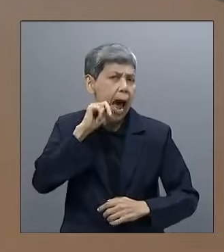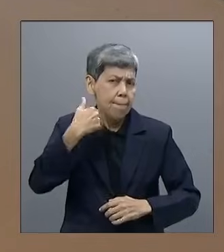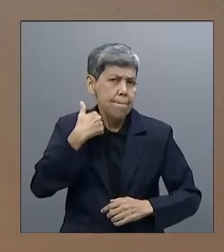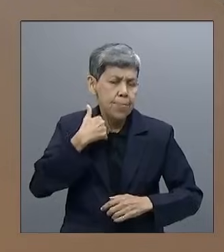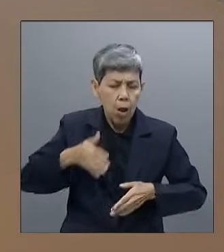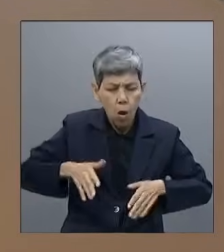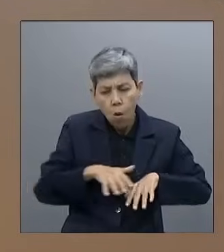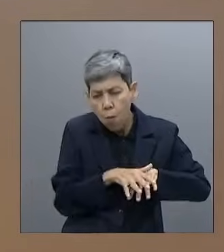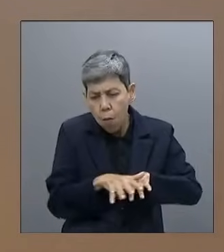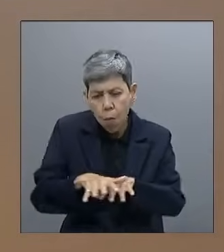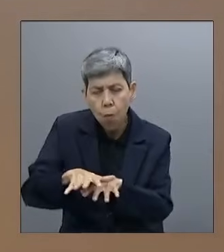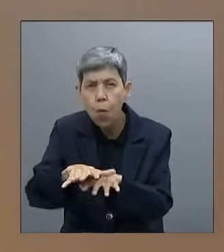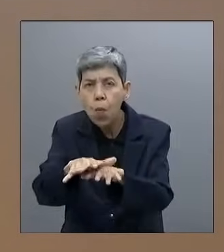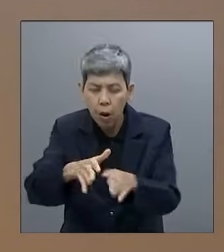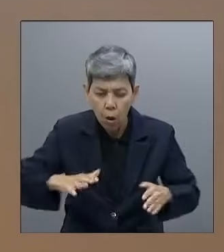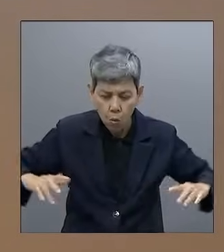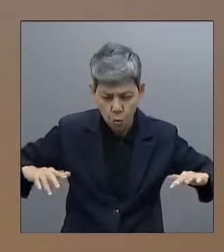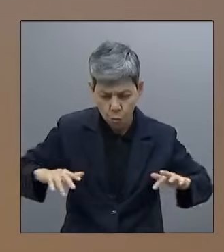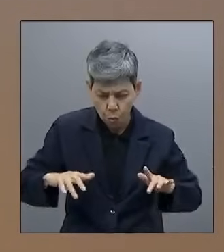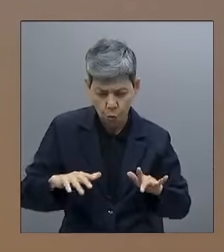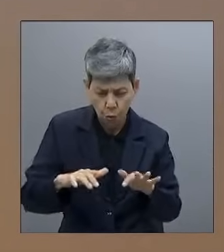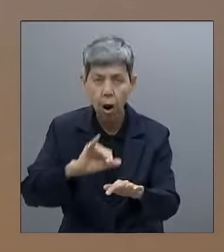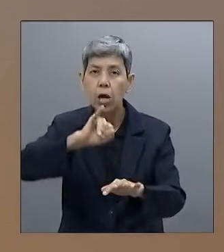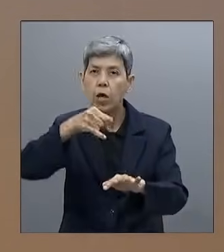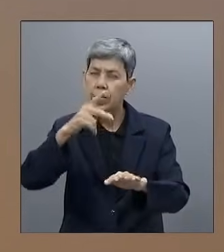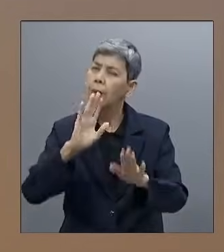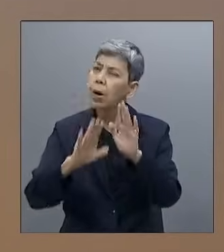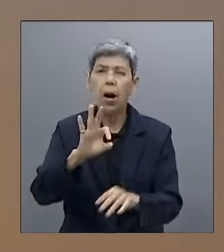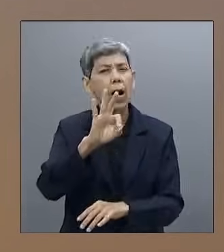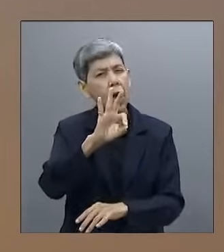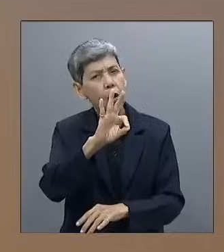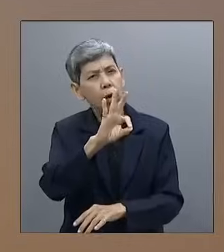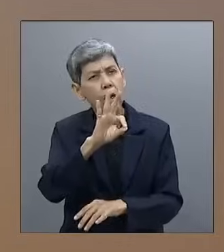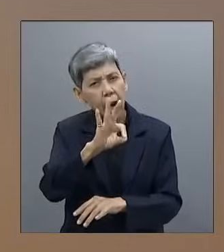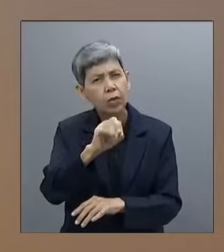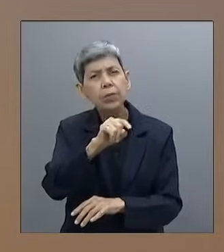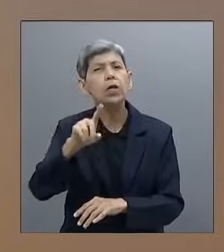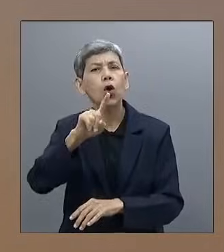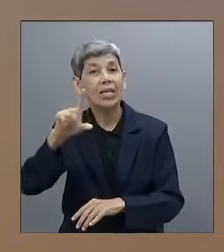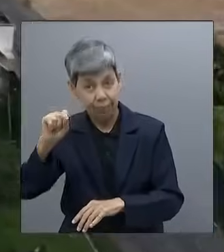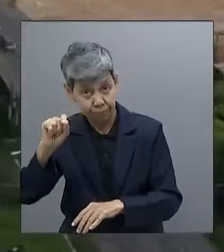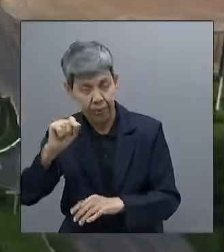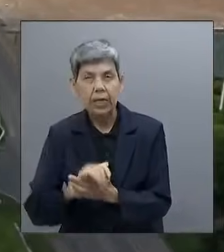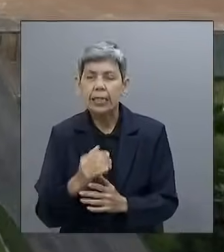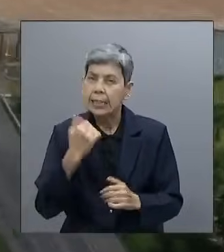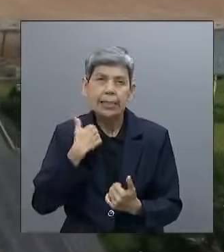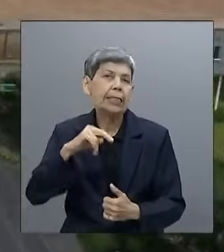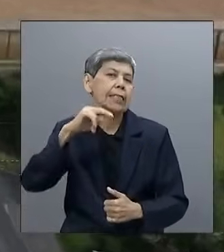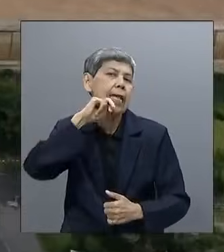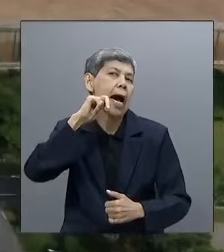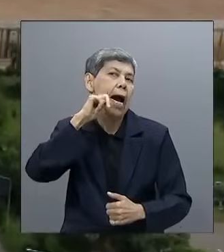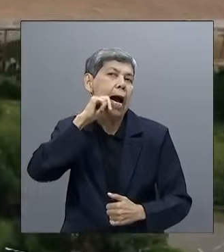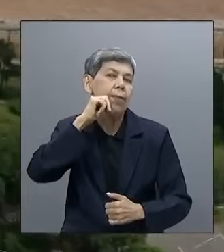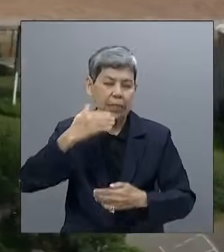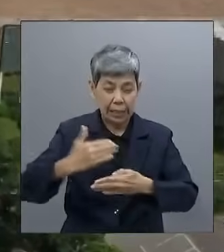ำสแกกรังและลำน้ำสาขาไหลมารวมกับแม่น้ำเจ้าพระยาประมาณ90ถึง120ลูกบาศก์เมตรต่อวินาทีซึ่งก็จะทำให้มีปริมาณน้ำไหลเ